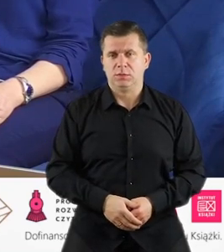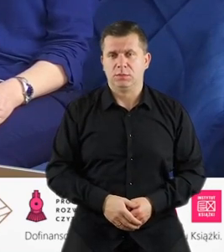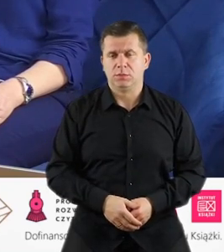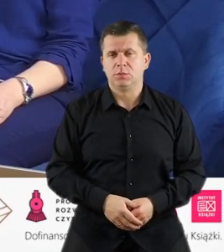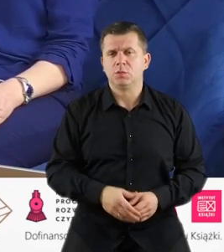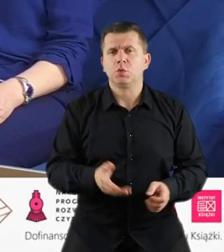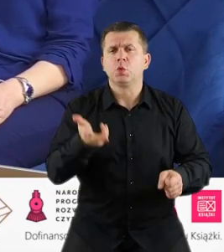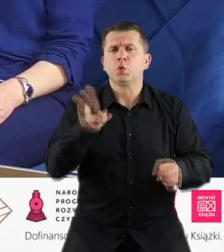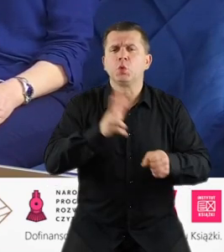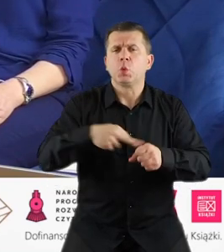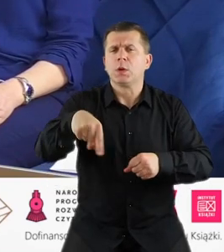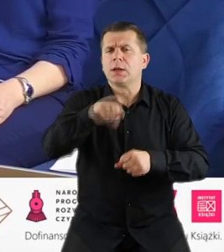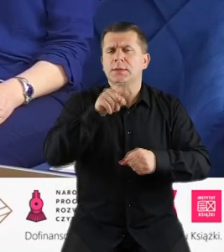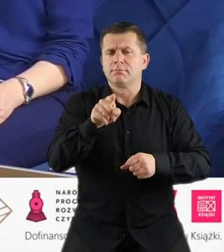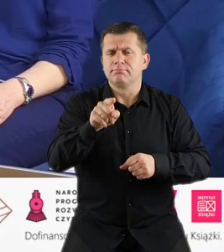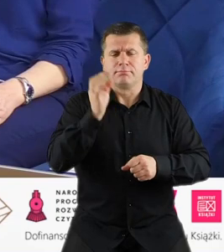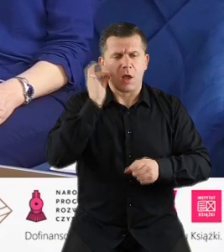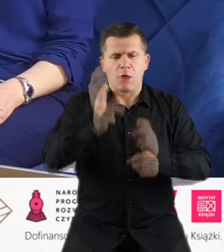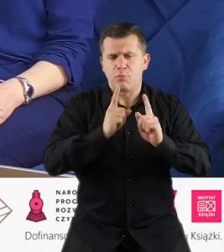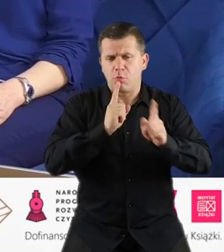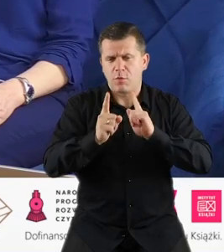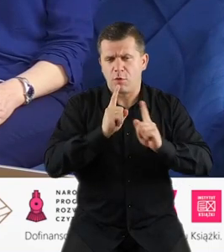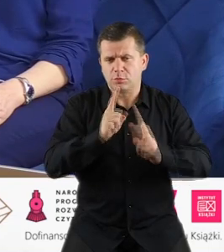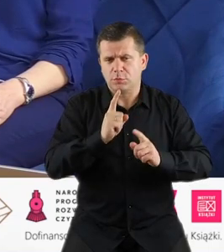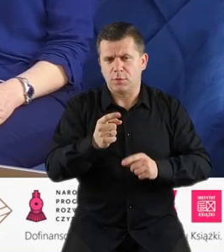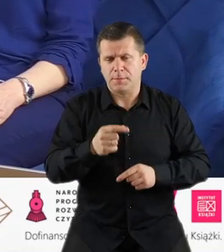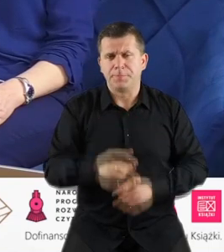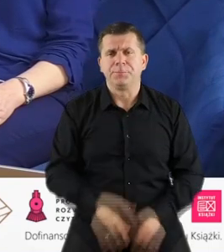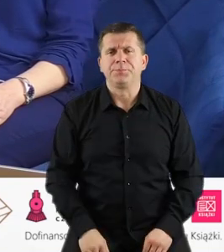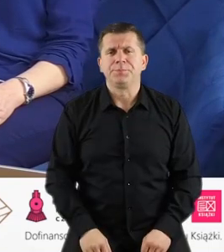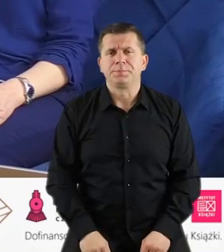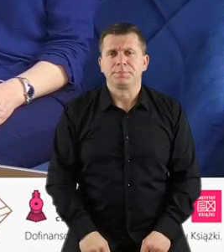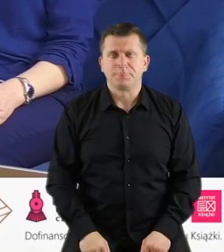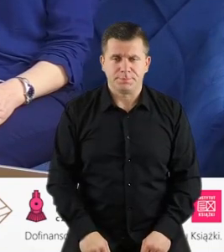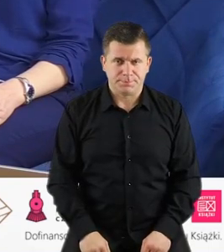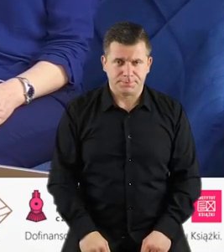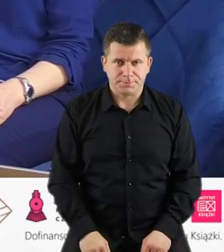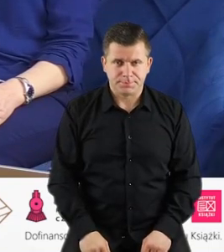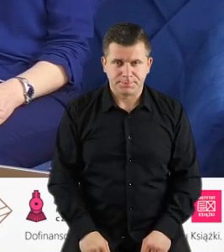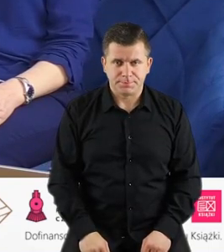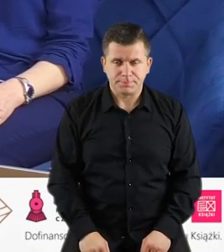tutaj gdzieś pani w którejś z rozmów stwierdziła, że my jak gdyby